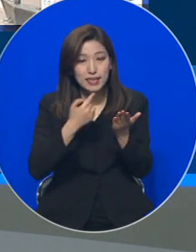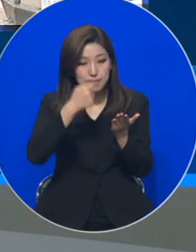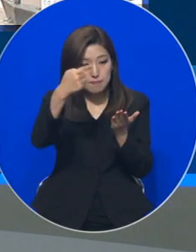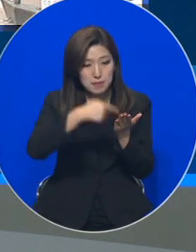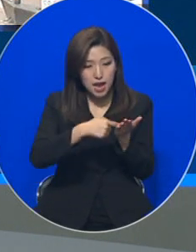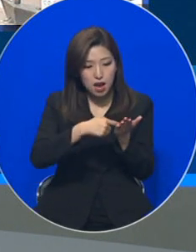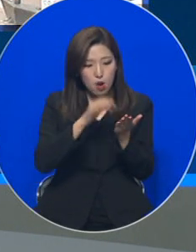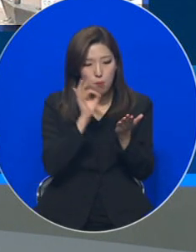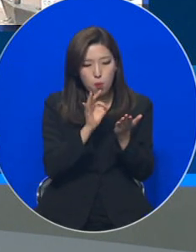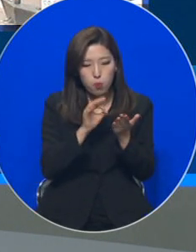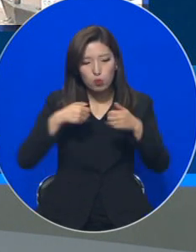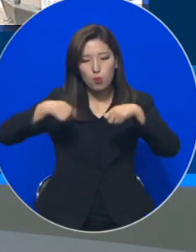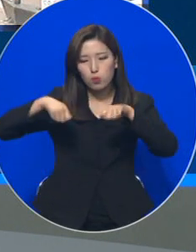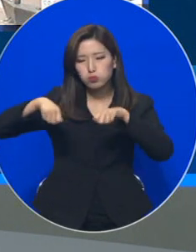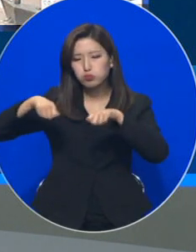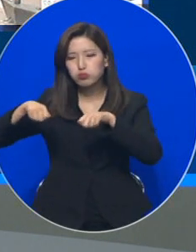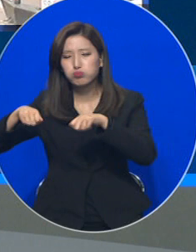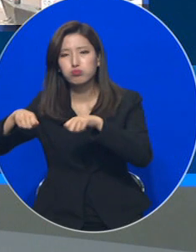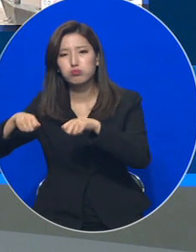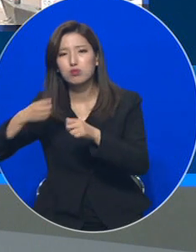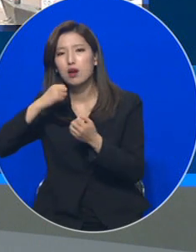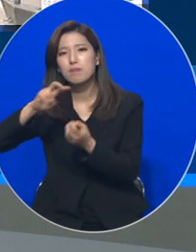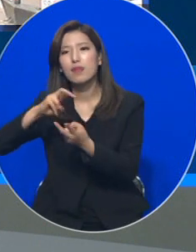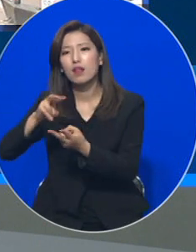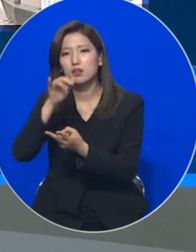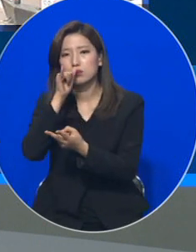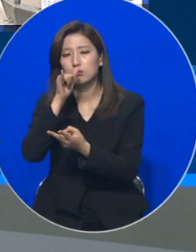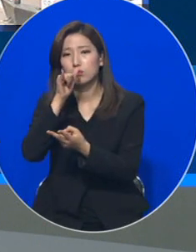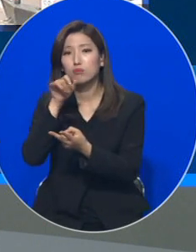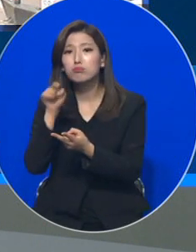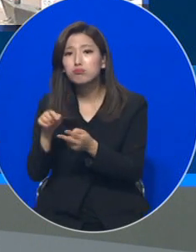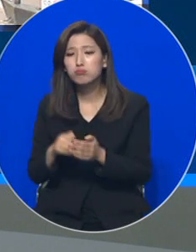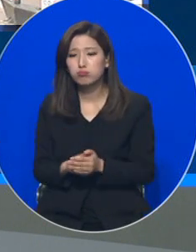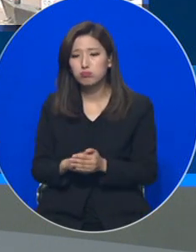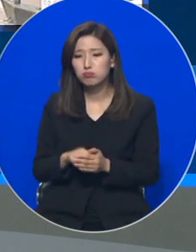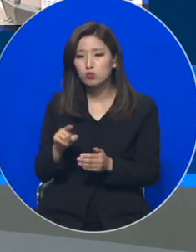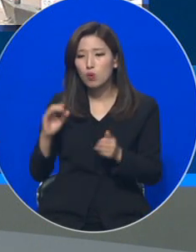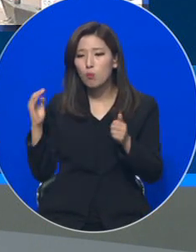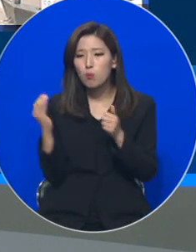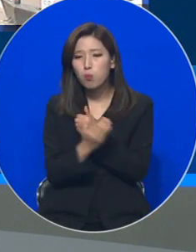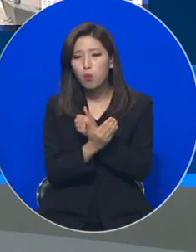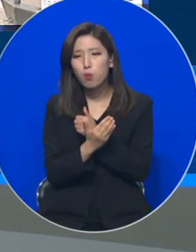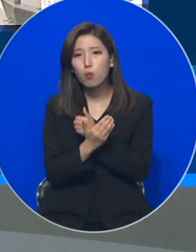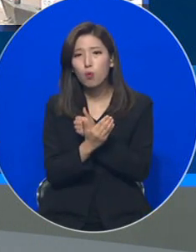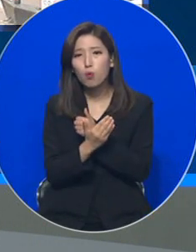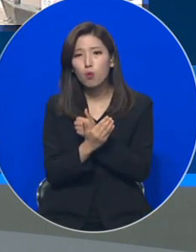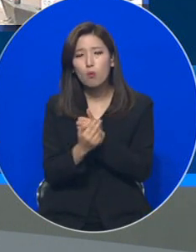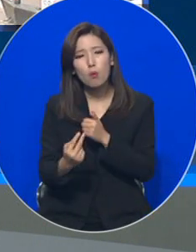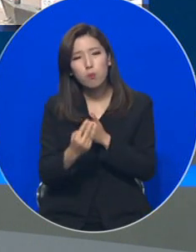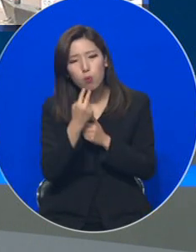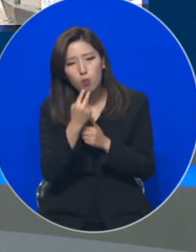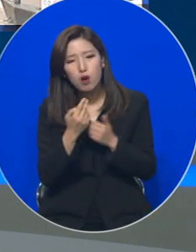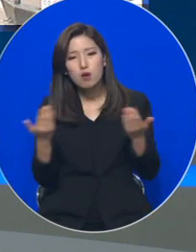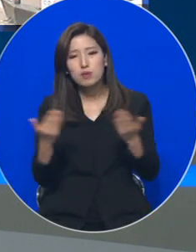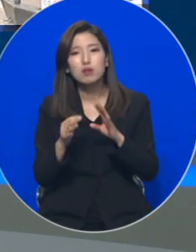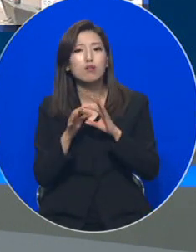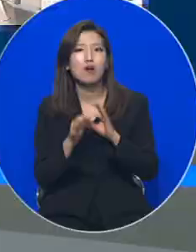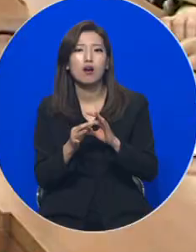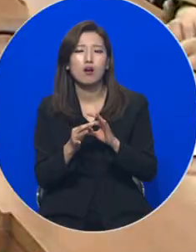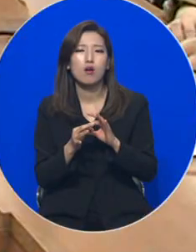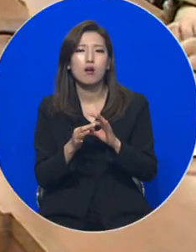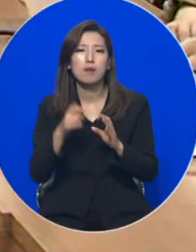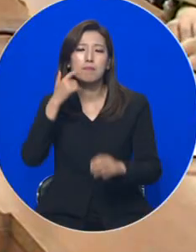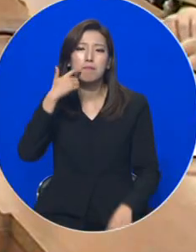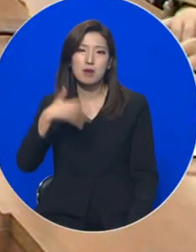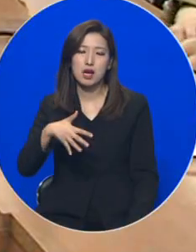있는데요. 이들의 처우 개선을 골자로 한 첫 사회적 합의가 나왔습니다. 박지선 기자입니다.